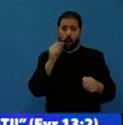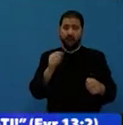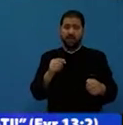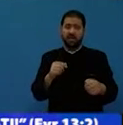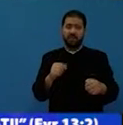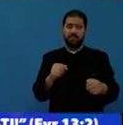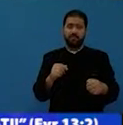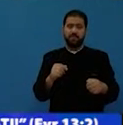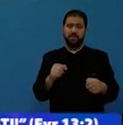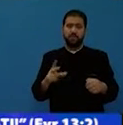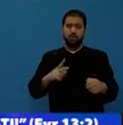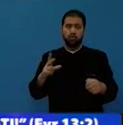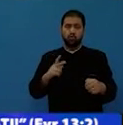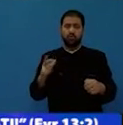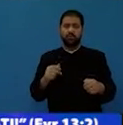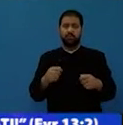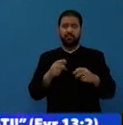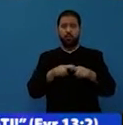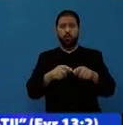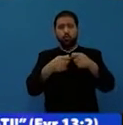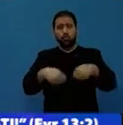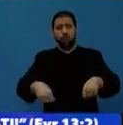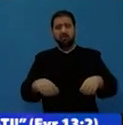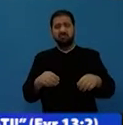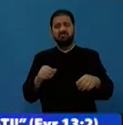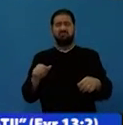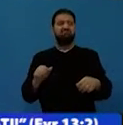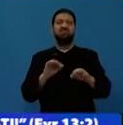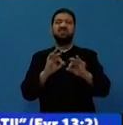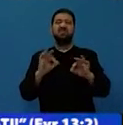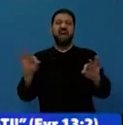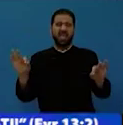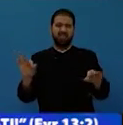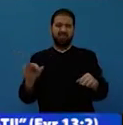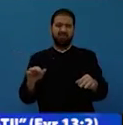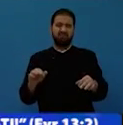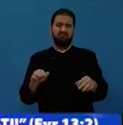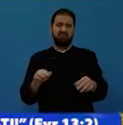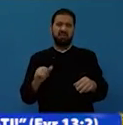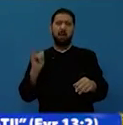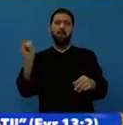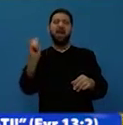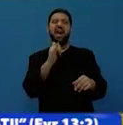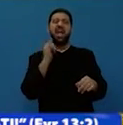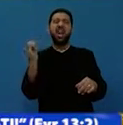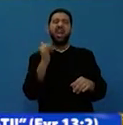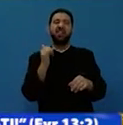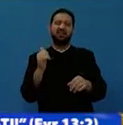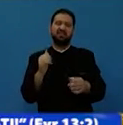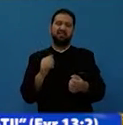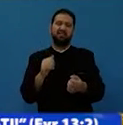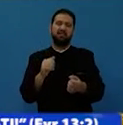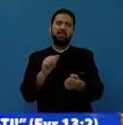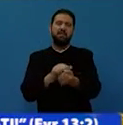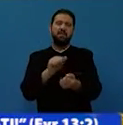ei, suntem cu toții străini pe acest pământ, suntem peregrini. Biserica este peregrină